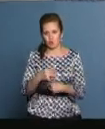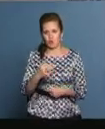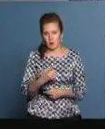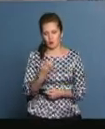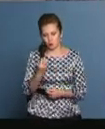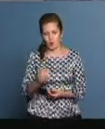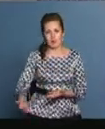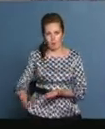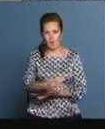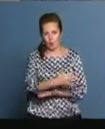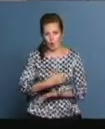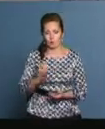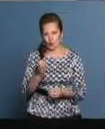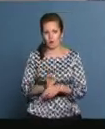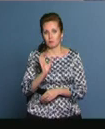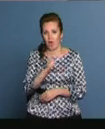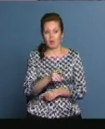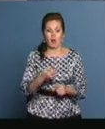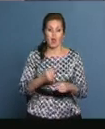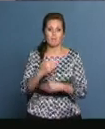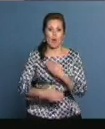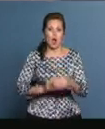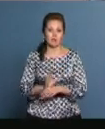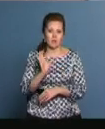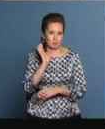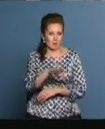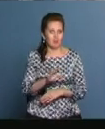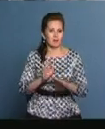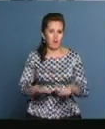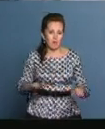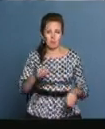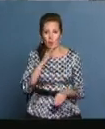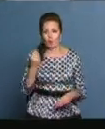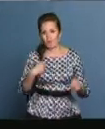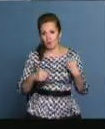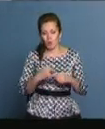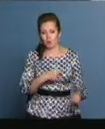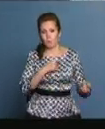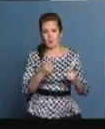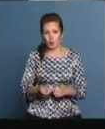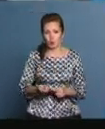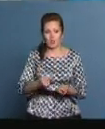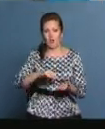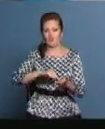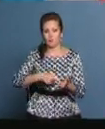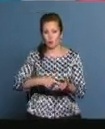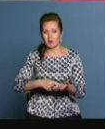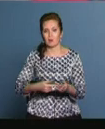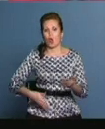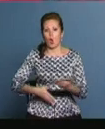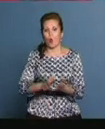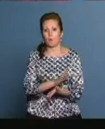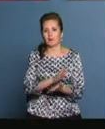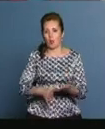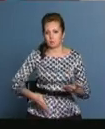наберем. Эта посылка отправится детям. Многие вещи, которые приносят в пункт гуманитарной помощи при Троицком